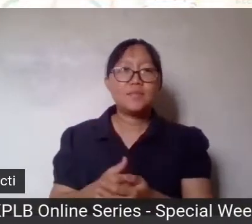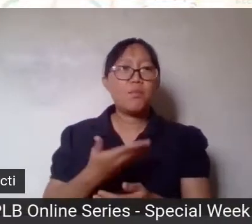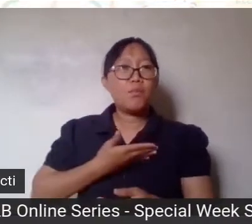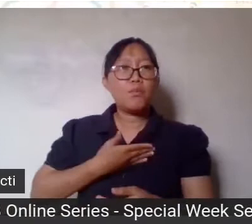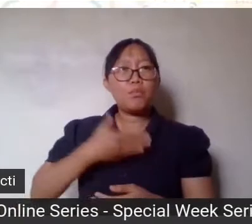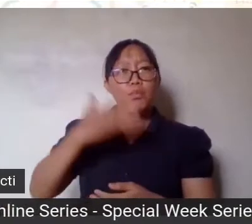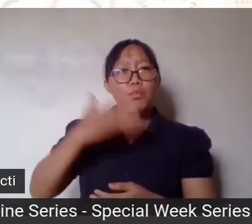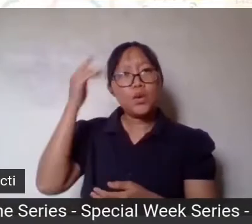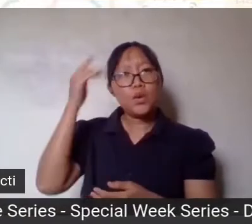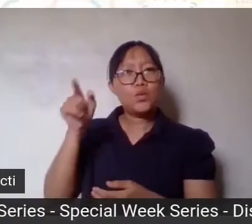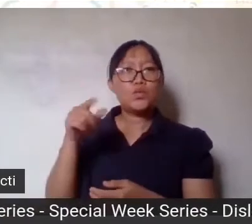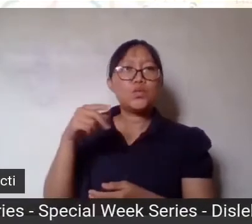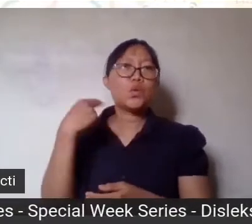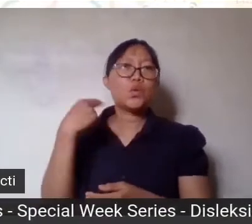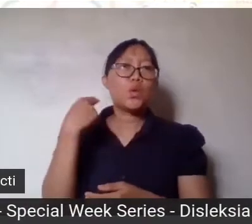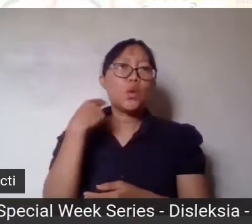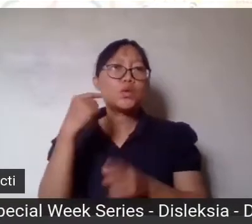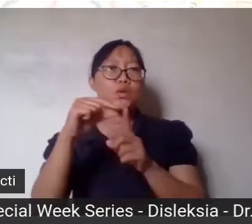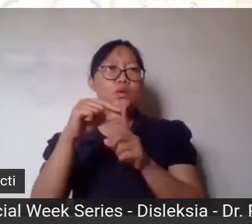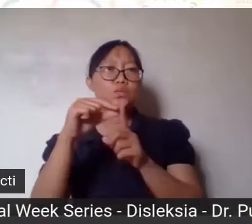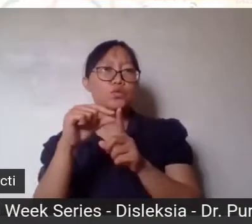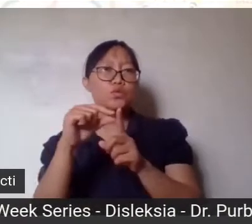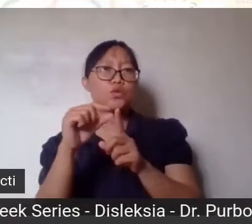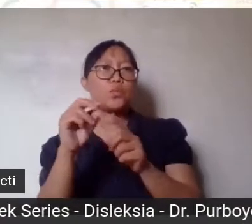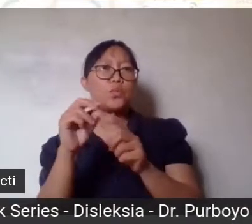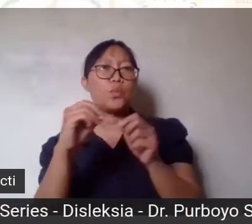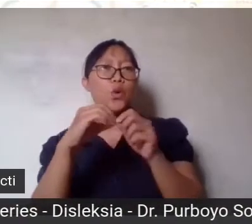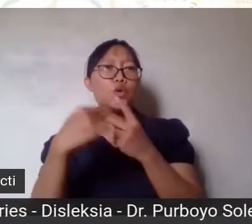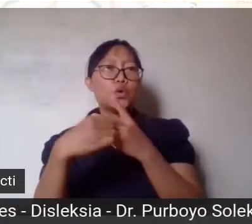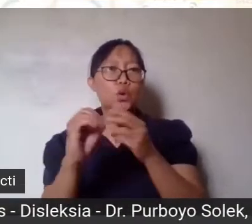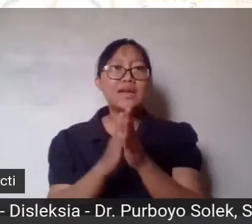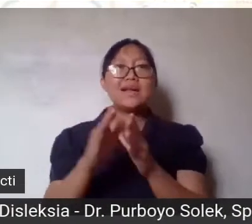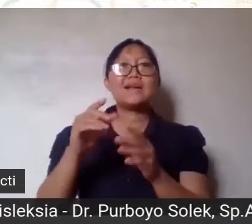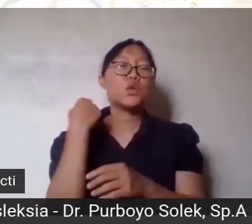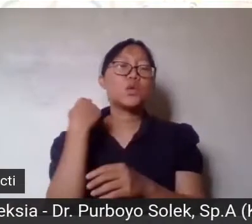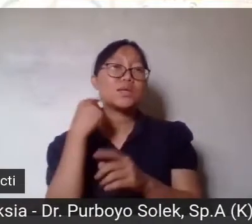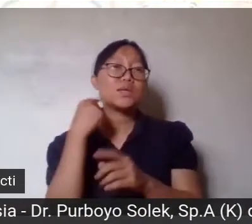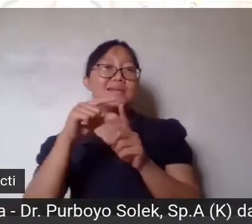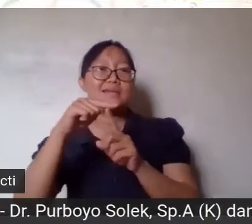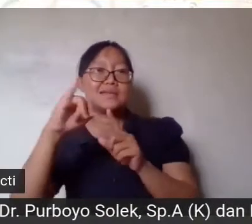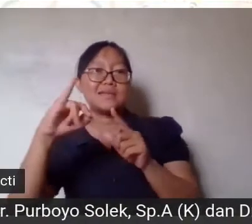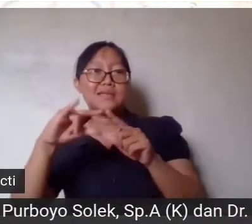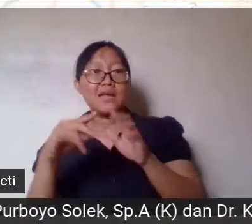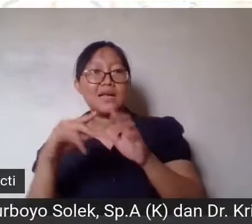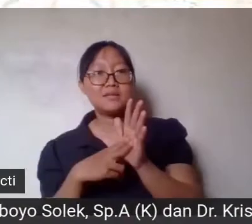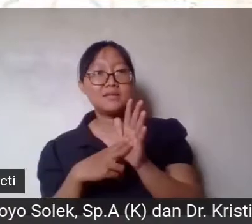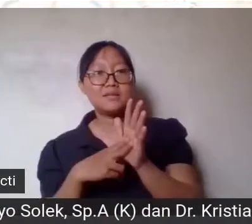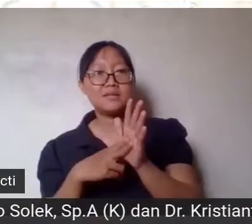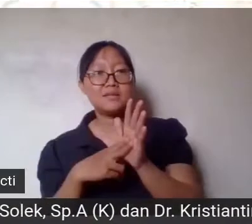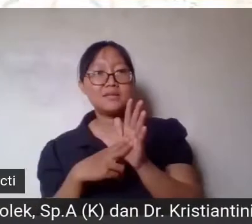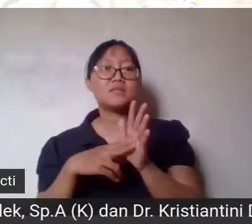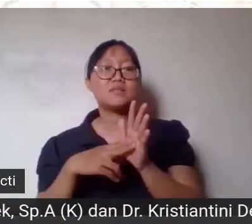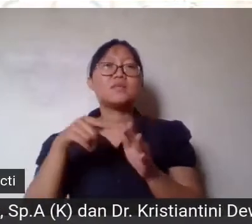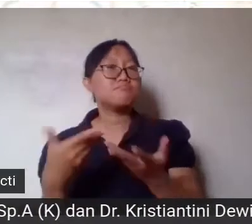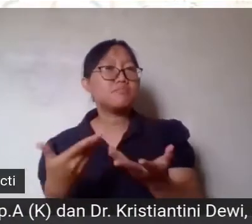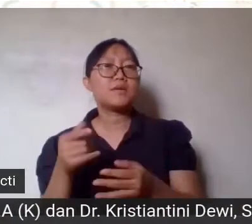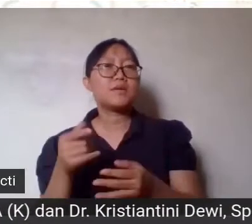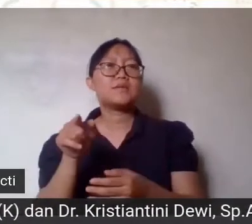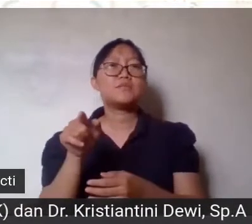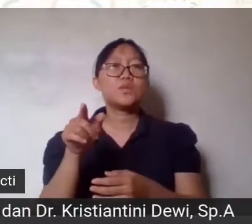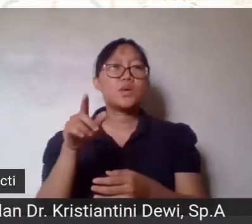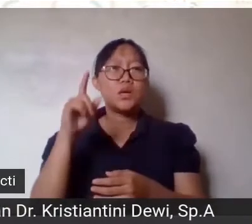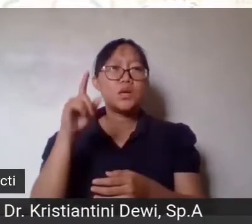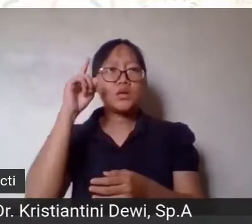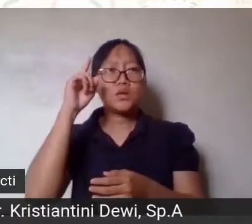yang mengatakan bahwa disleksia itu bukan kesulitan belajar katanya, tapi lebih ke kesulitan mengajar katanya, Dok.